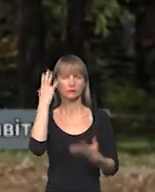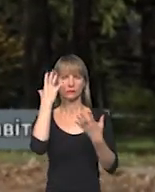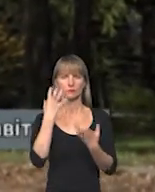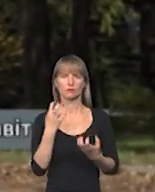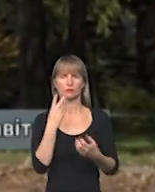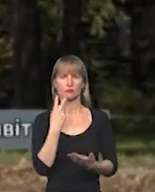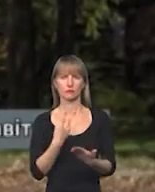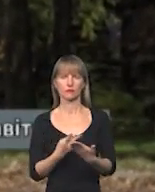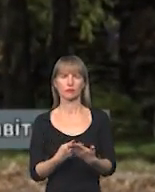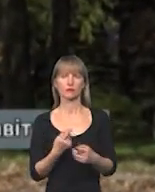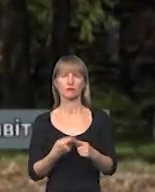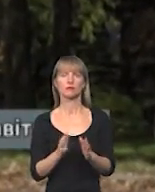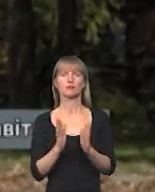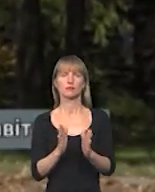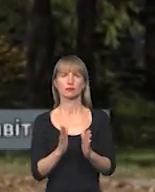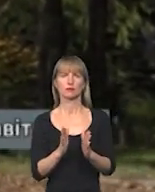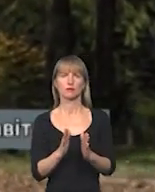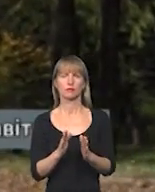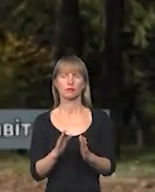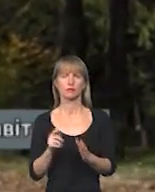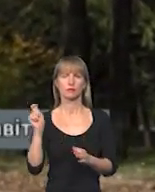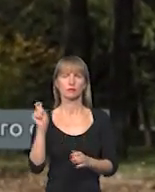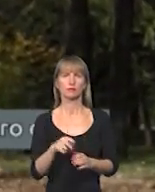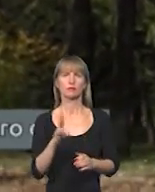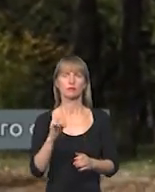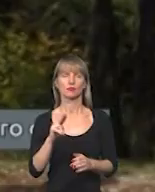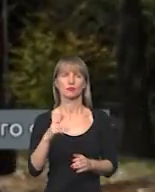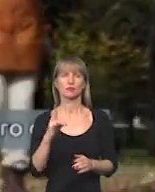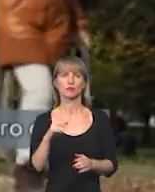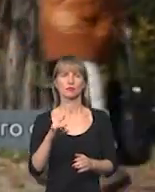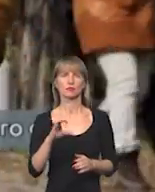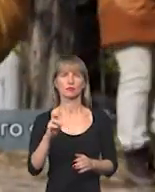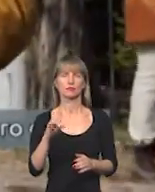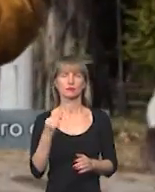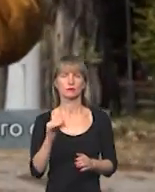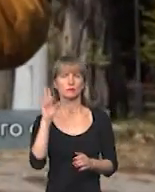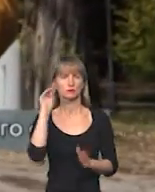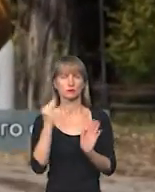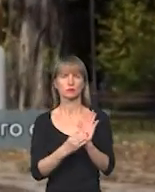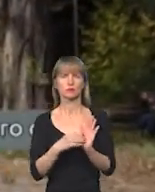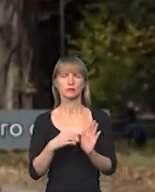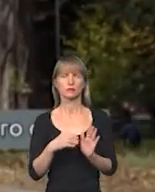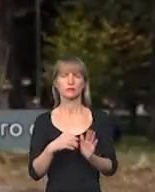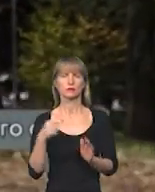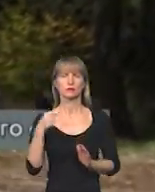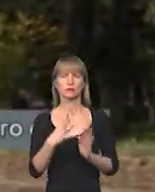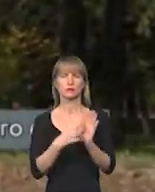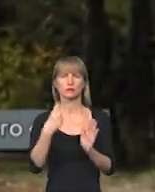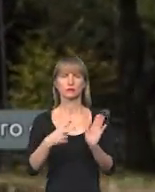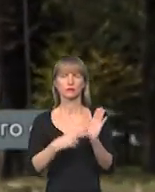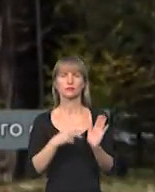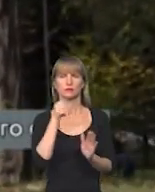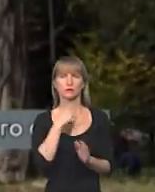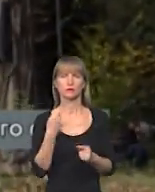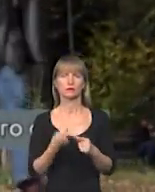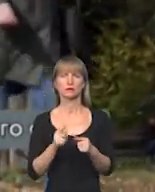Так. Это вот только-только он приехал на Днепрострой. Здесь даже дата снимка указана, февраль 1927 года. Это как